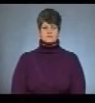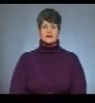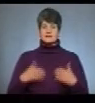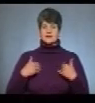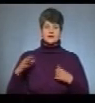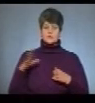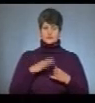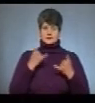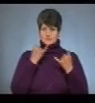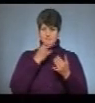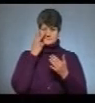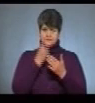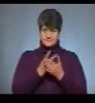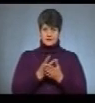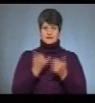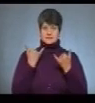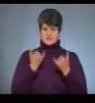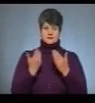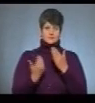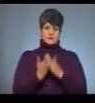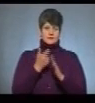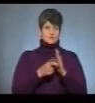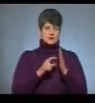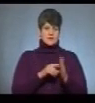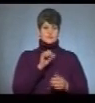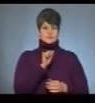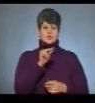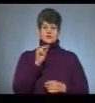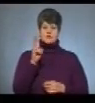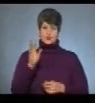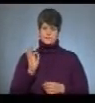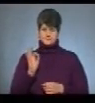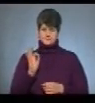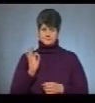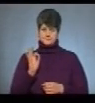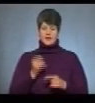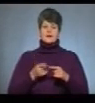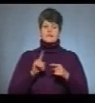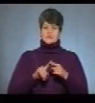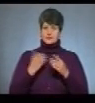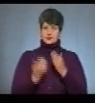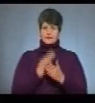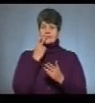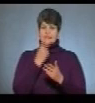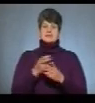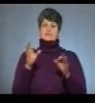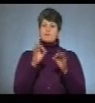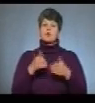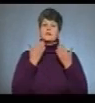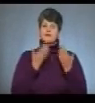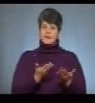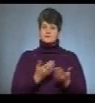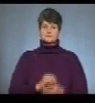Вітаю усіх, хто щойно приєднався до нас. Ви дивитесь новини у студії Анастасія Чечко. І у цьому випуску дивіться про таке.